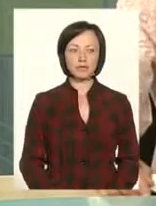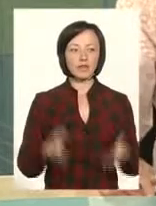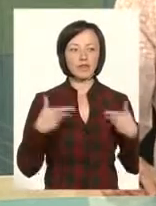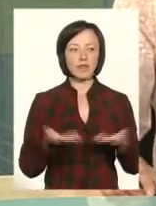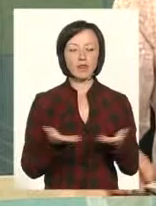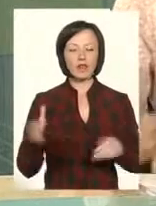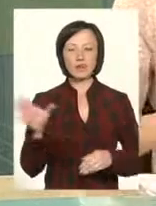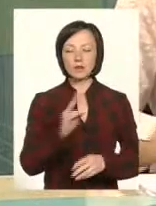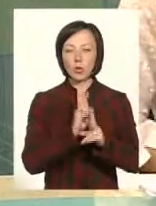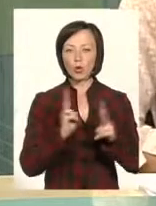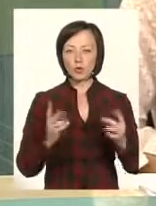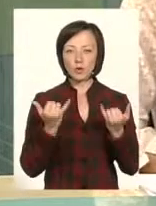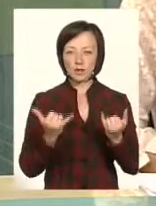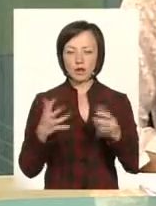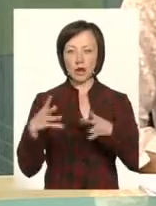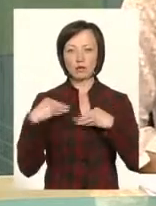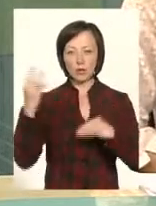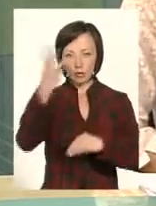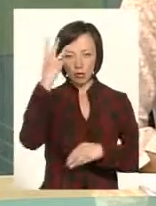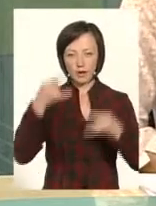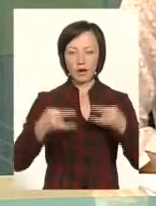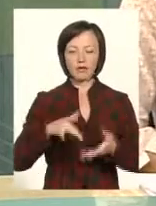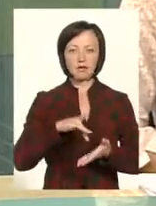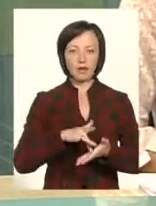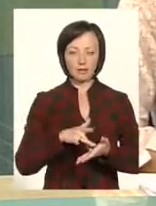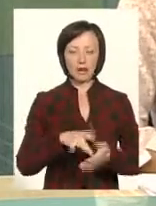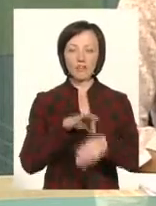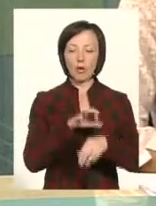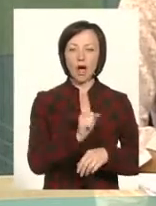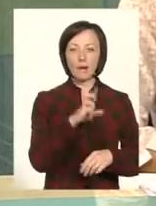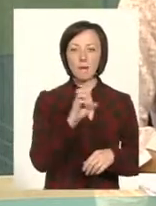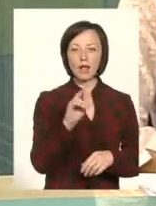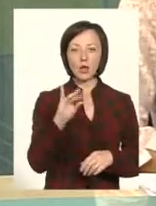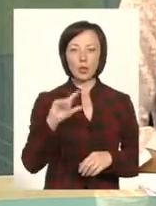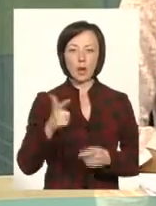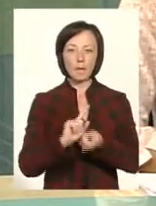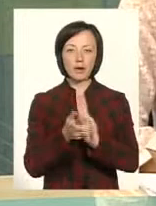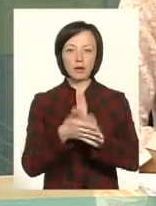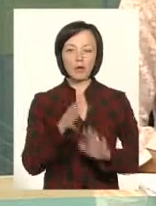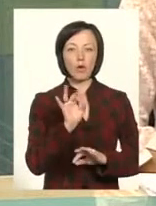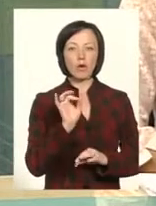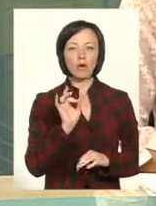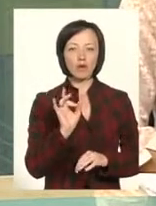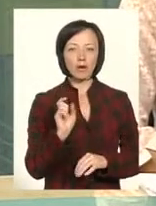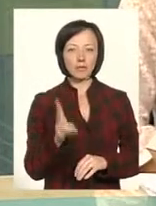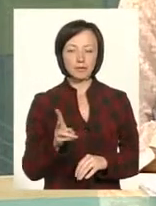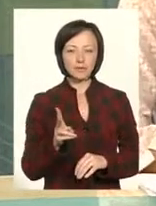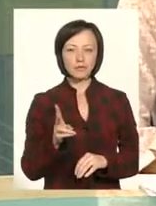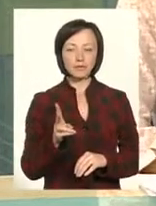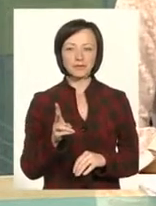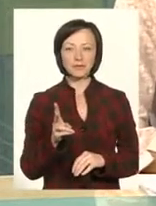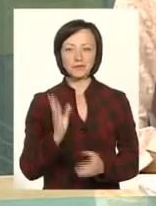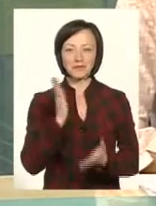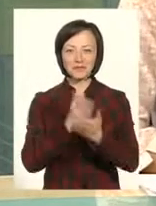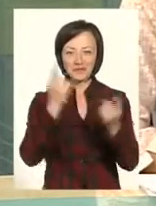Мої вітання усім, хто у цій порі разом із Поділля Центр. Я Анна Бендюх, переклад на жестову мову Оксани Рибак.